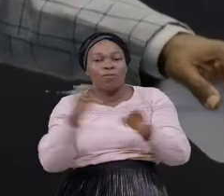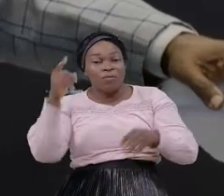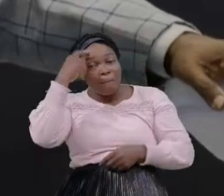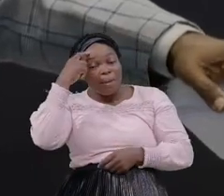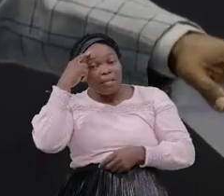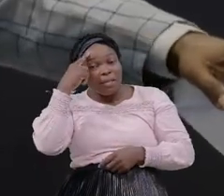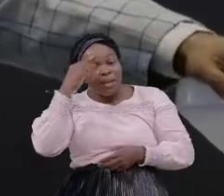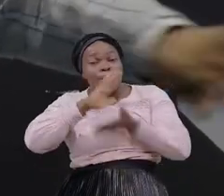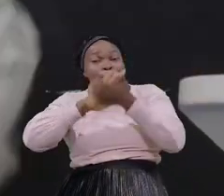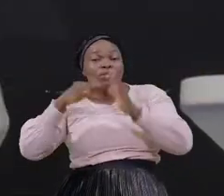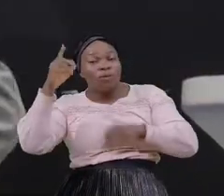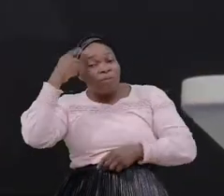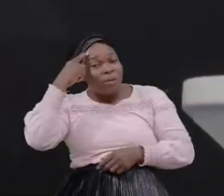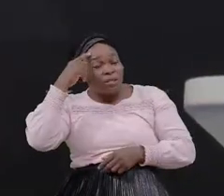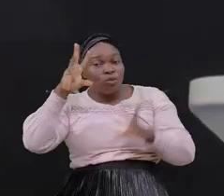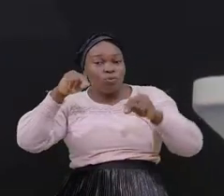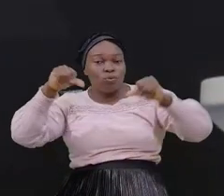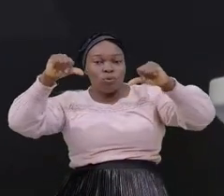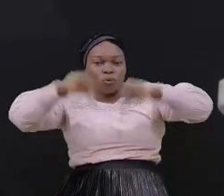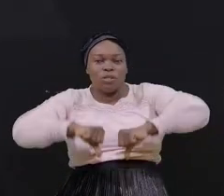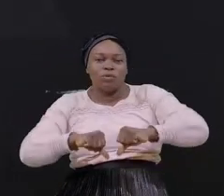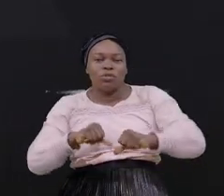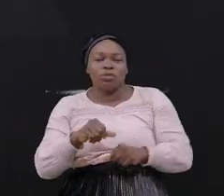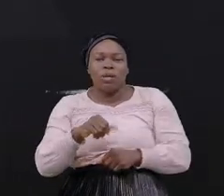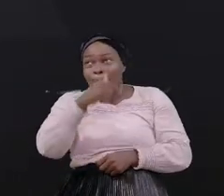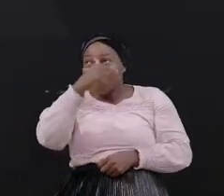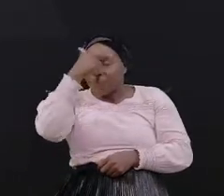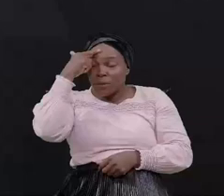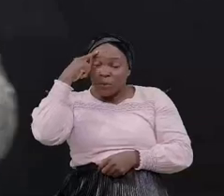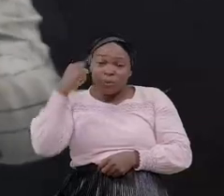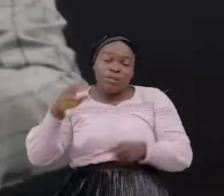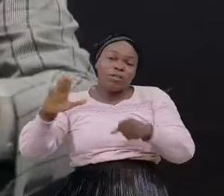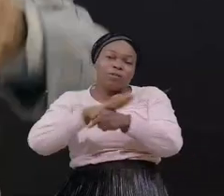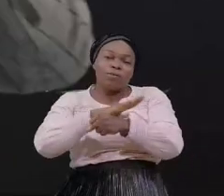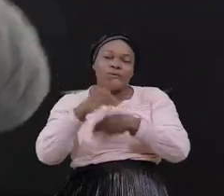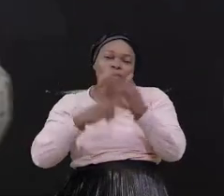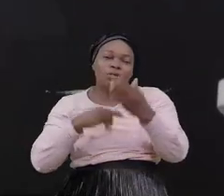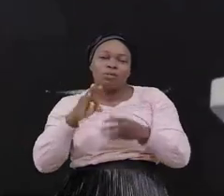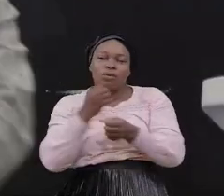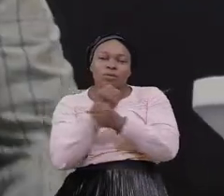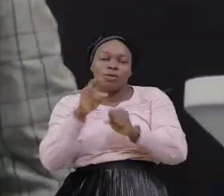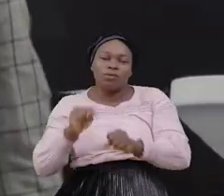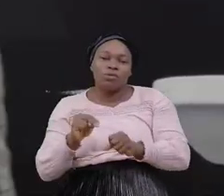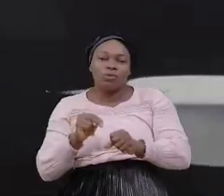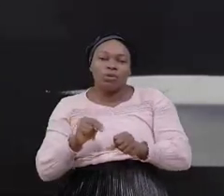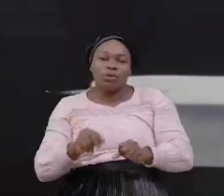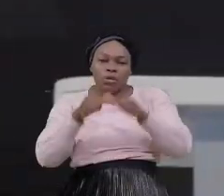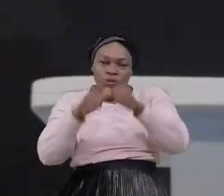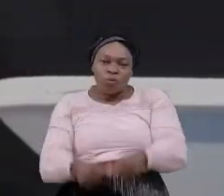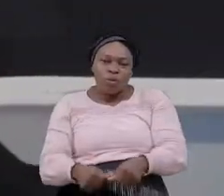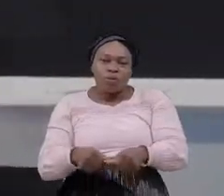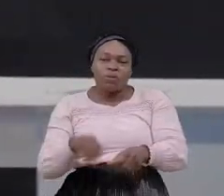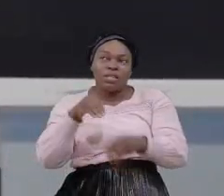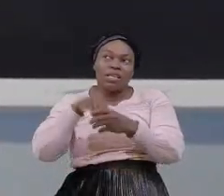la paix du cœur, pas de condamnation, parce que la plénitude du salut demeure et reste en